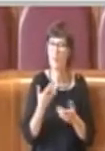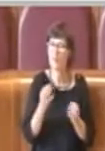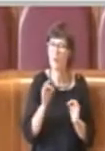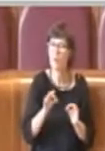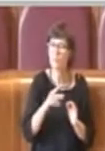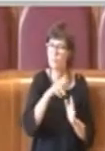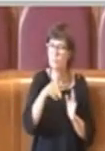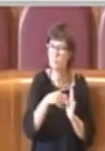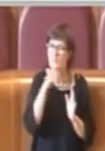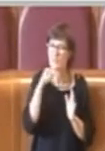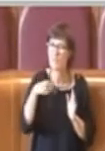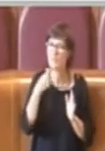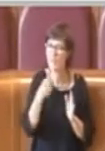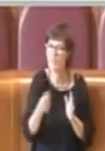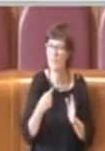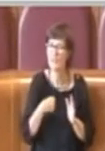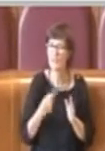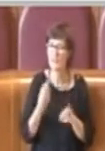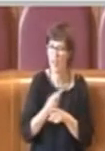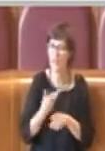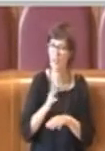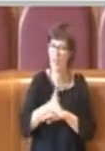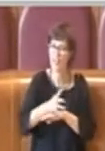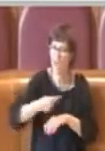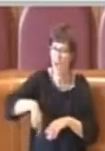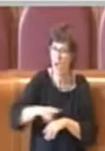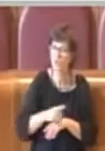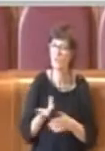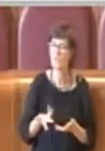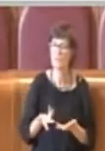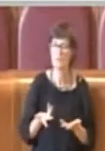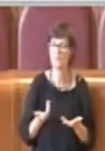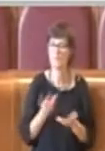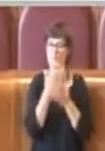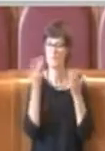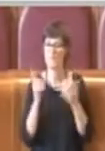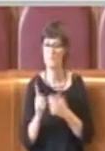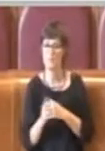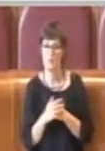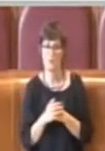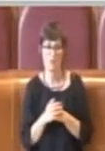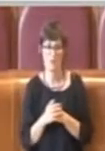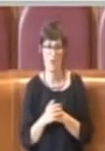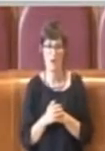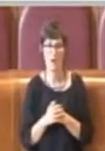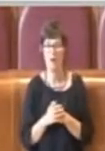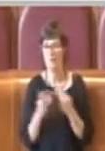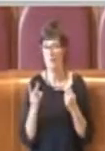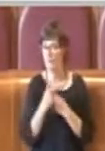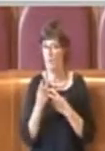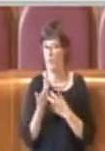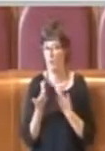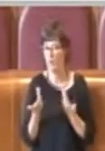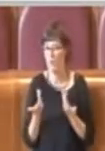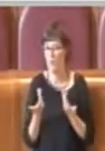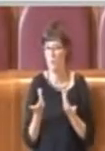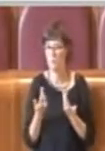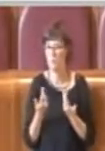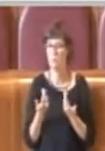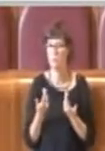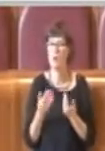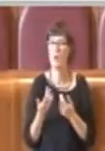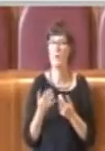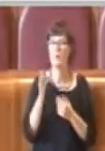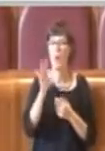completamente fuori luogo, nonostante sicuramente, ripeto, so che è anche un obiettivo del delegato all'accessibilità Andrea